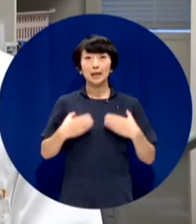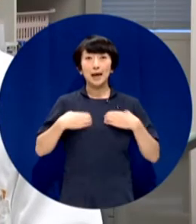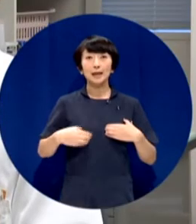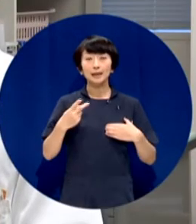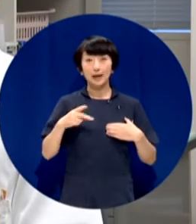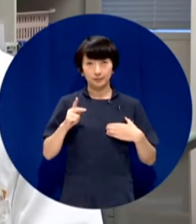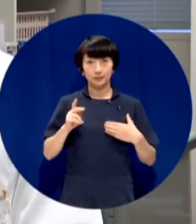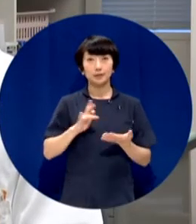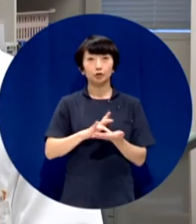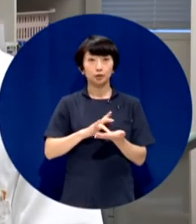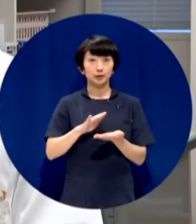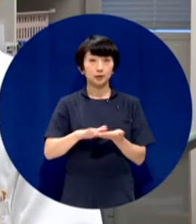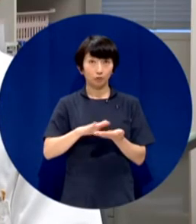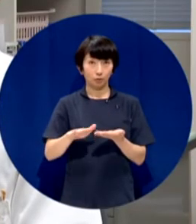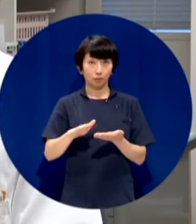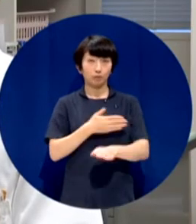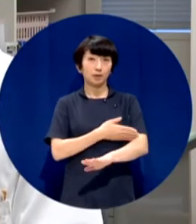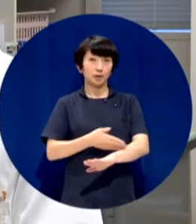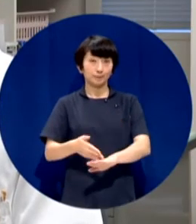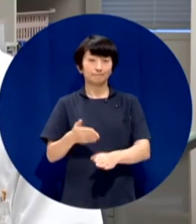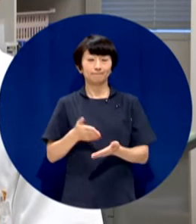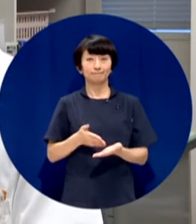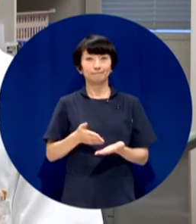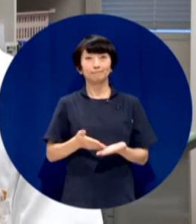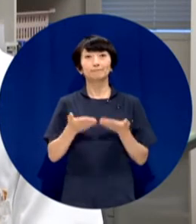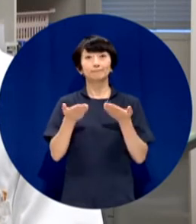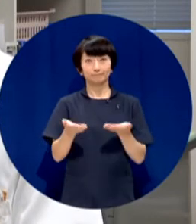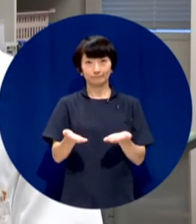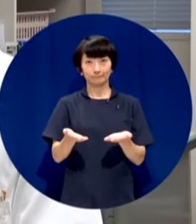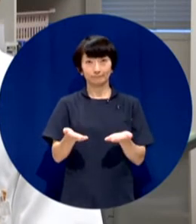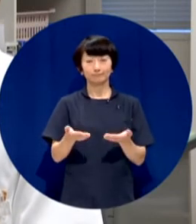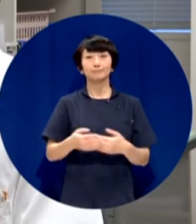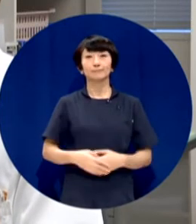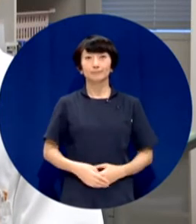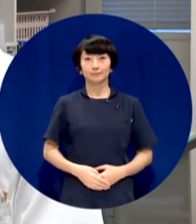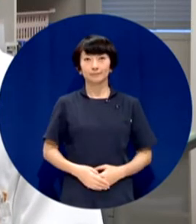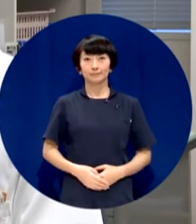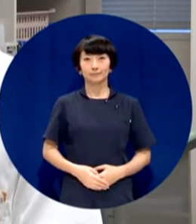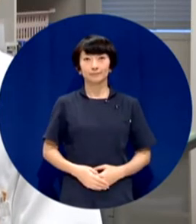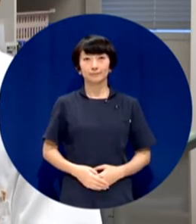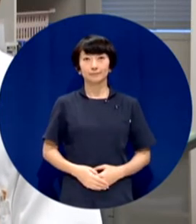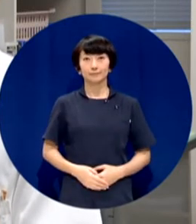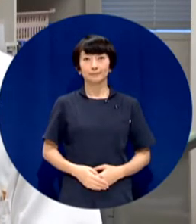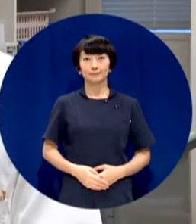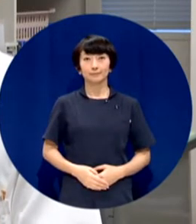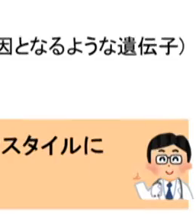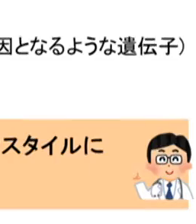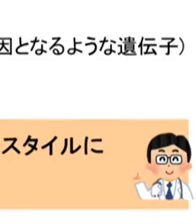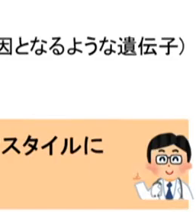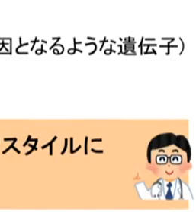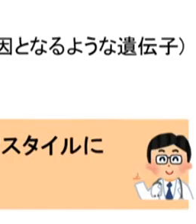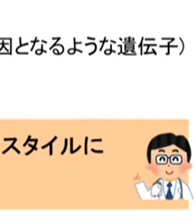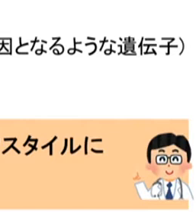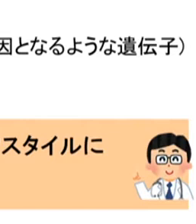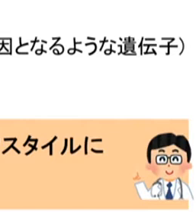の薬物療法についてどのようにして行われているのかお話したいと思います。